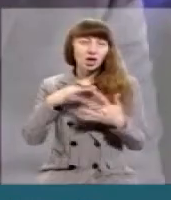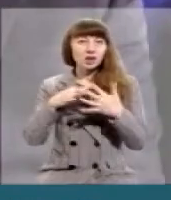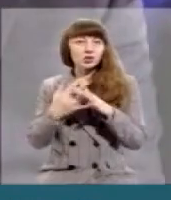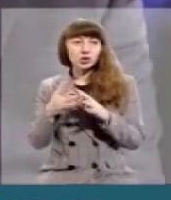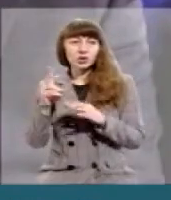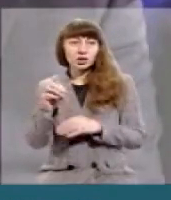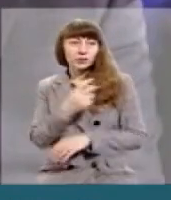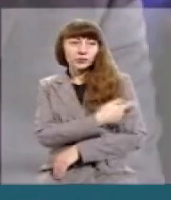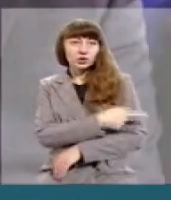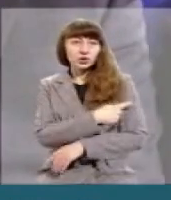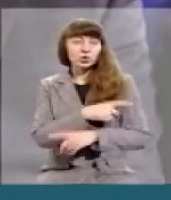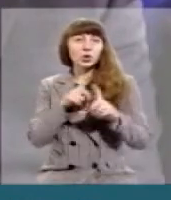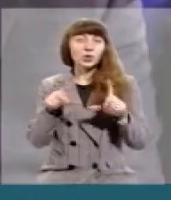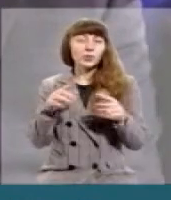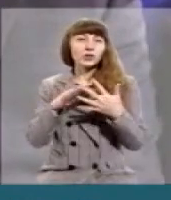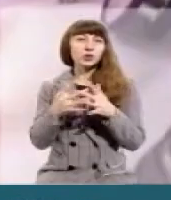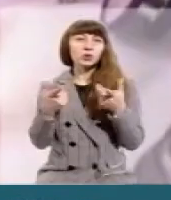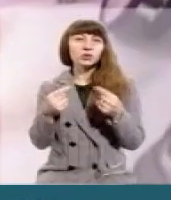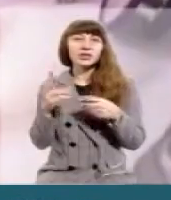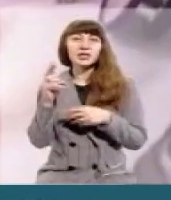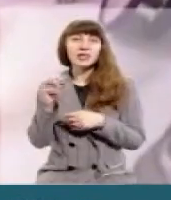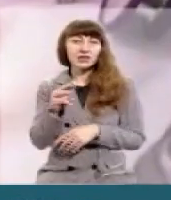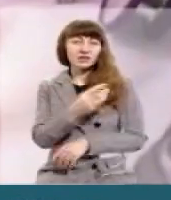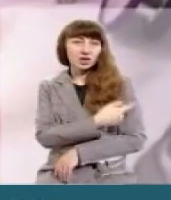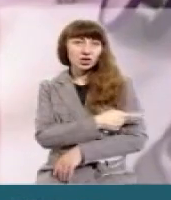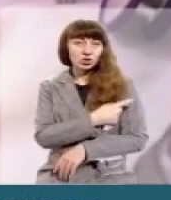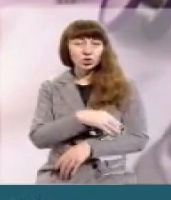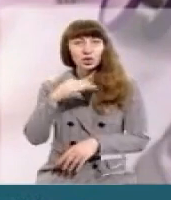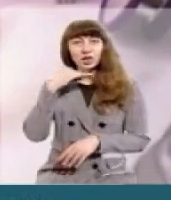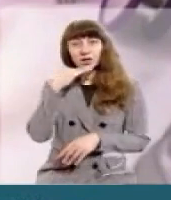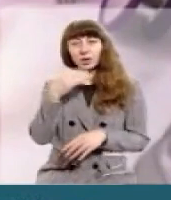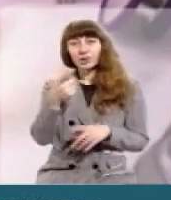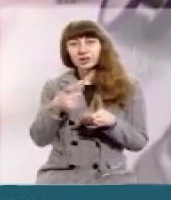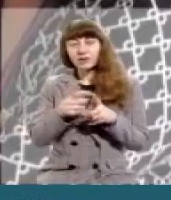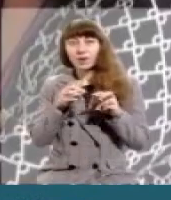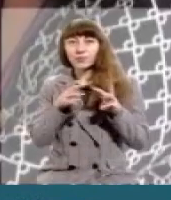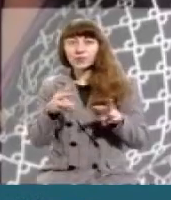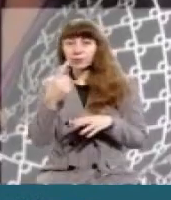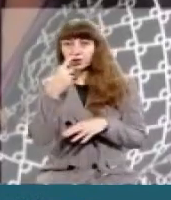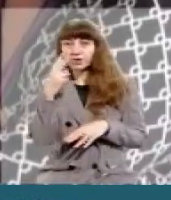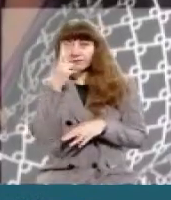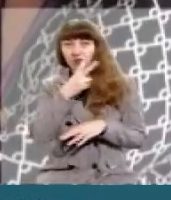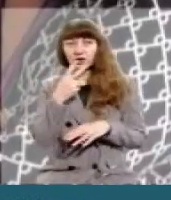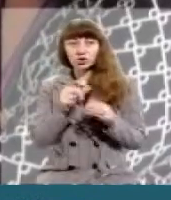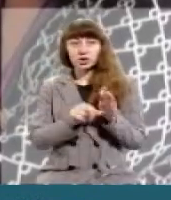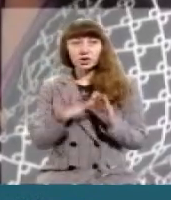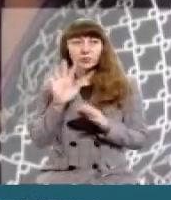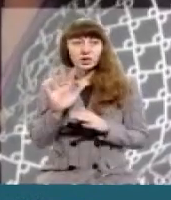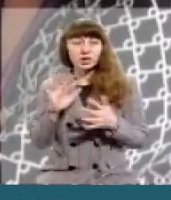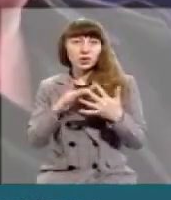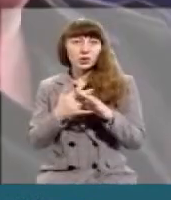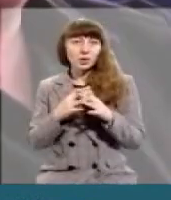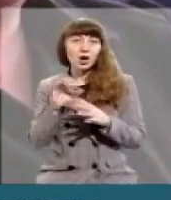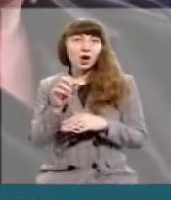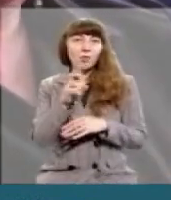нет медучреждений. Сел, где нет врачей, тоже достаточно. По словам министра, в ближайшие два года в 65 селах области